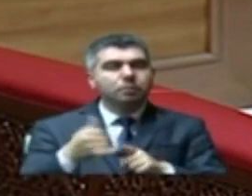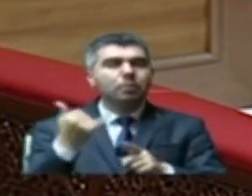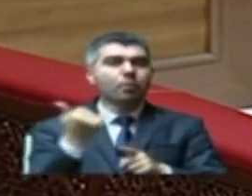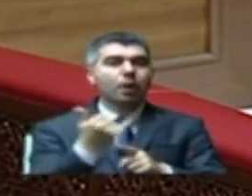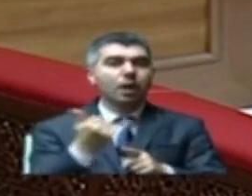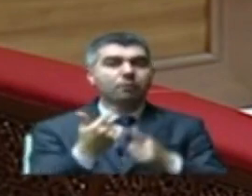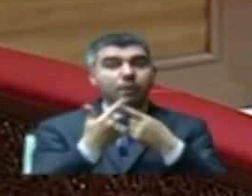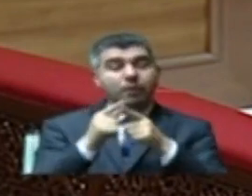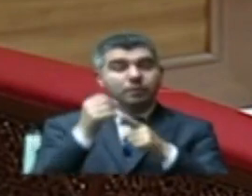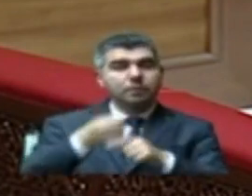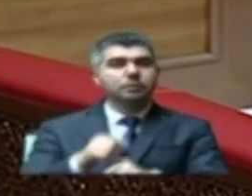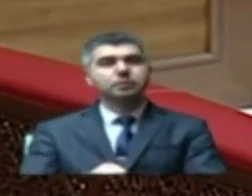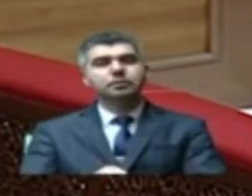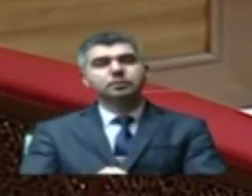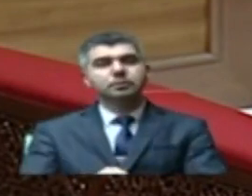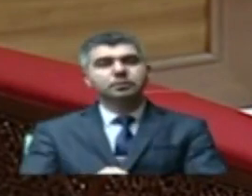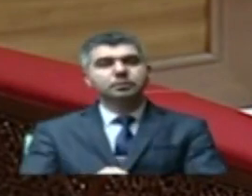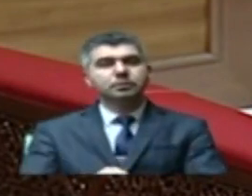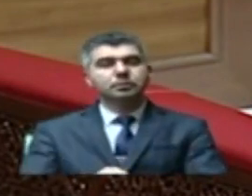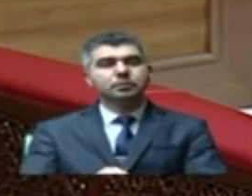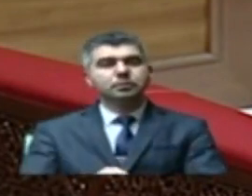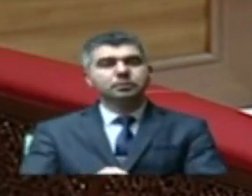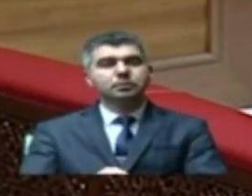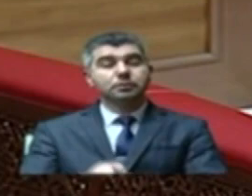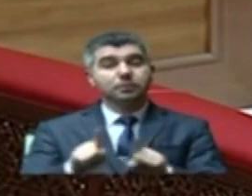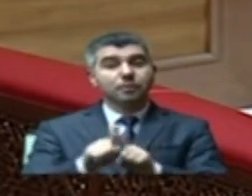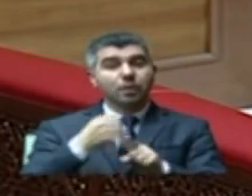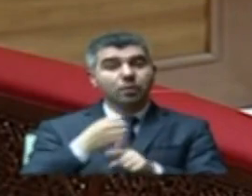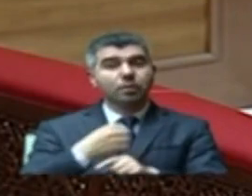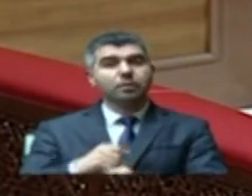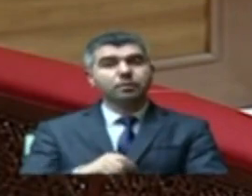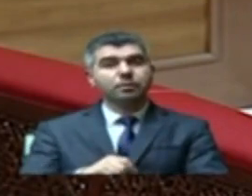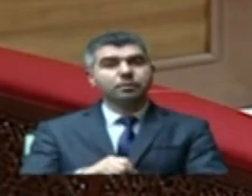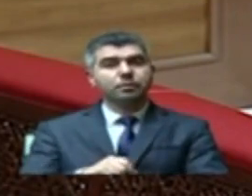التي ترصد له ذلك. الله يجزيكم بخير السيدة الوزيرة. اسمح لي السيد رئيس